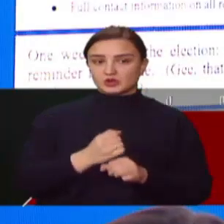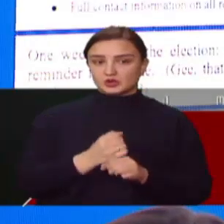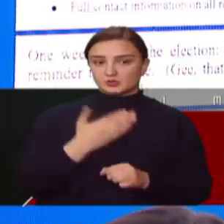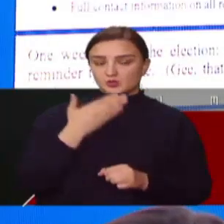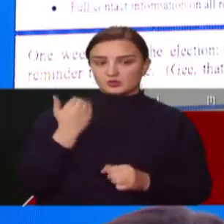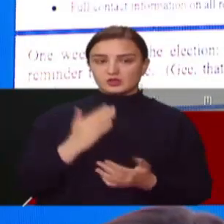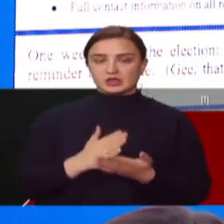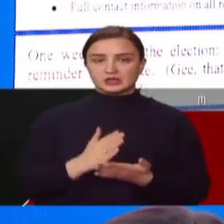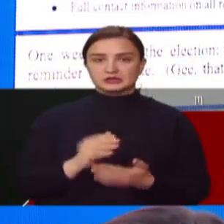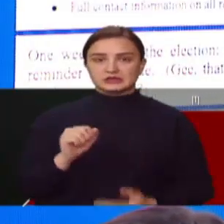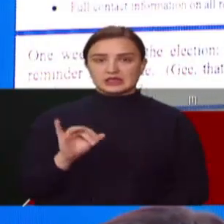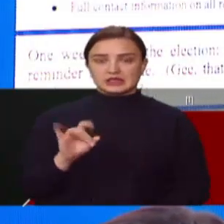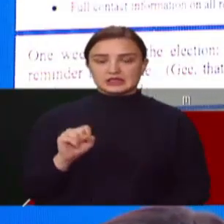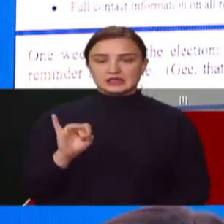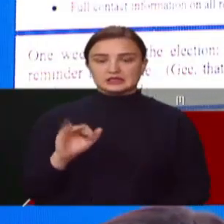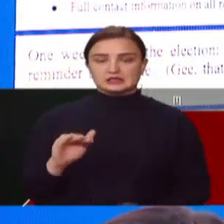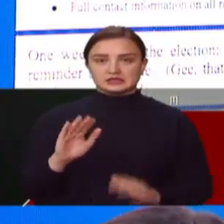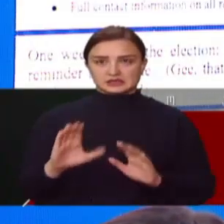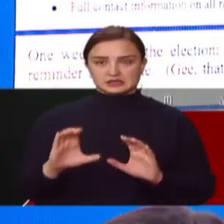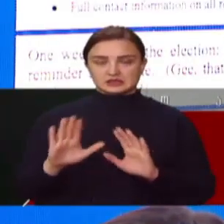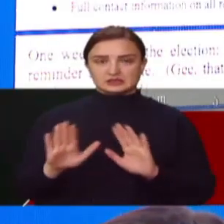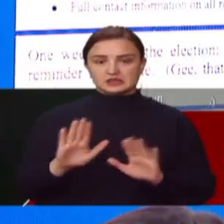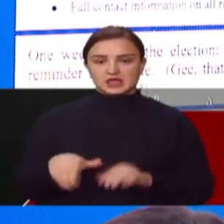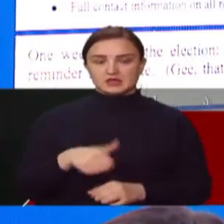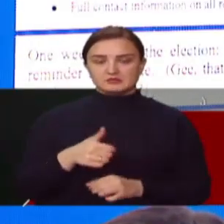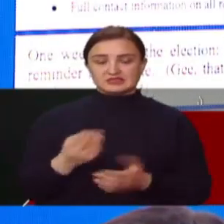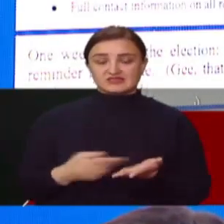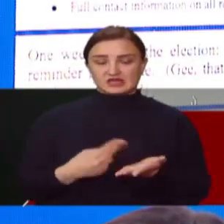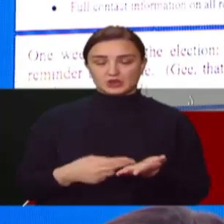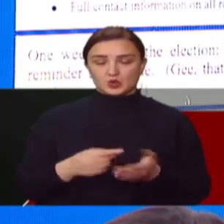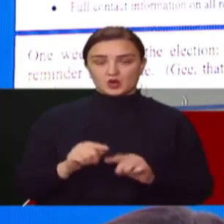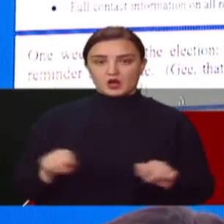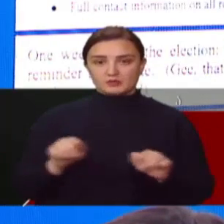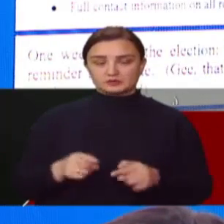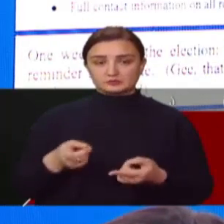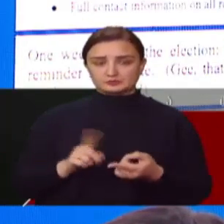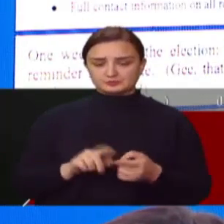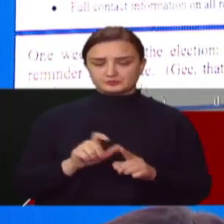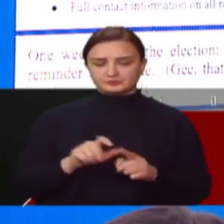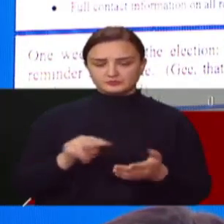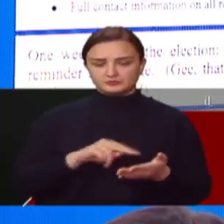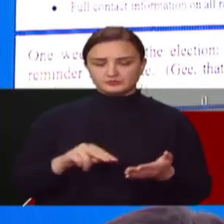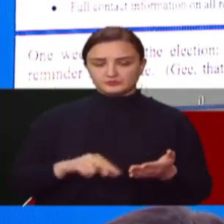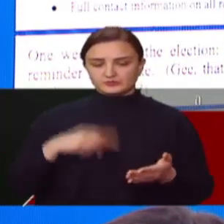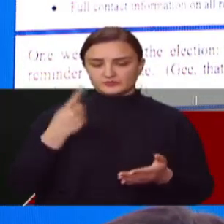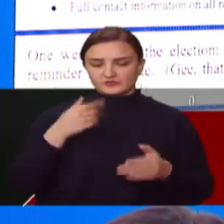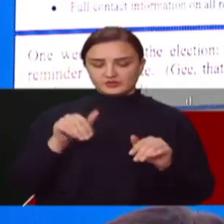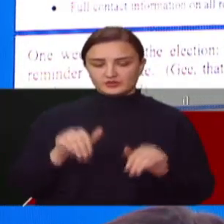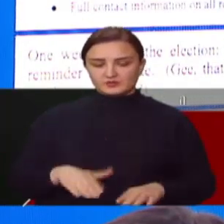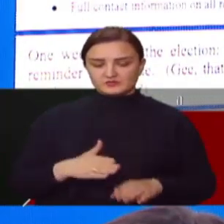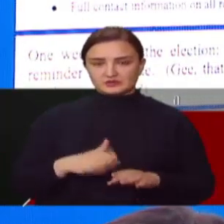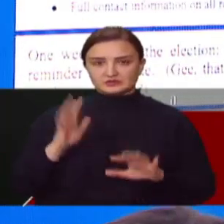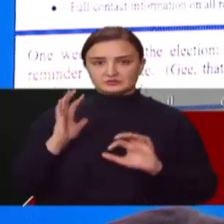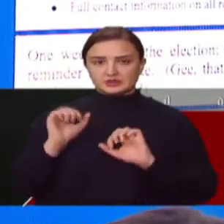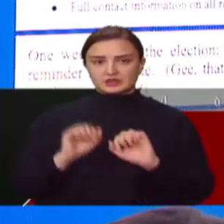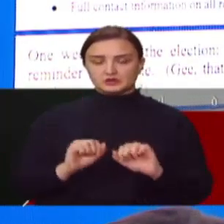Aseve gakhlavt AIRA-is sakhemzvanelo kampaniis organizebastan dakavshirebi da akats nakhavt aset citatebs rom gadamtsqetia is